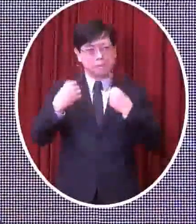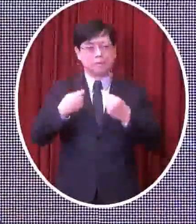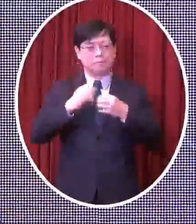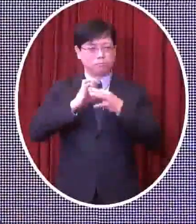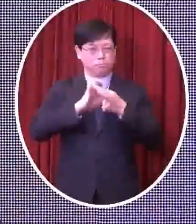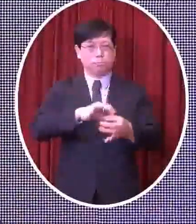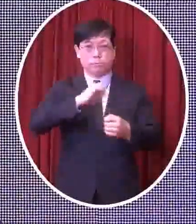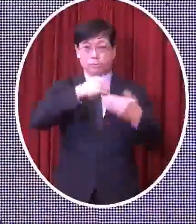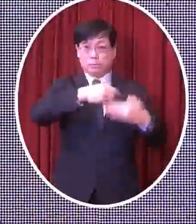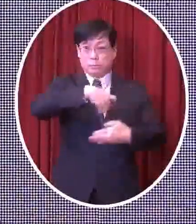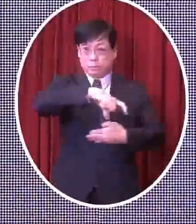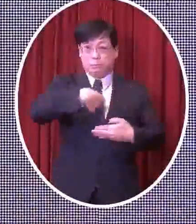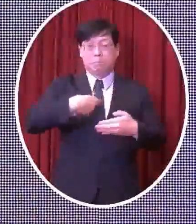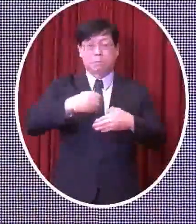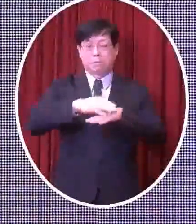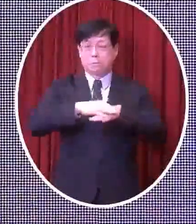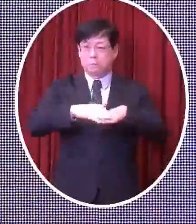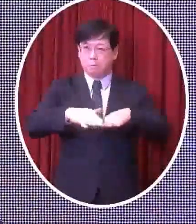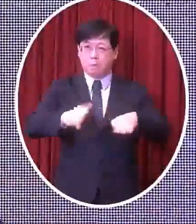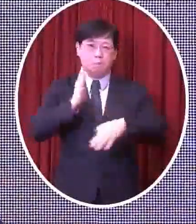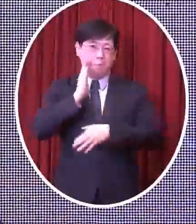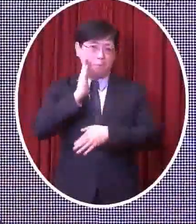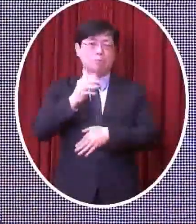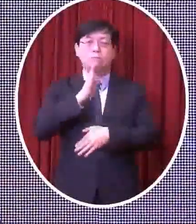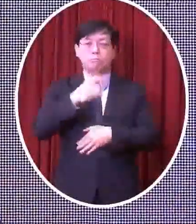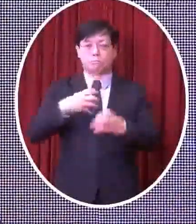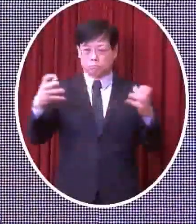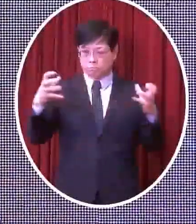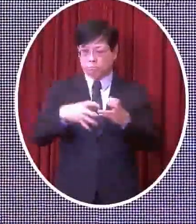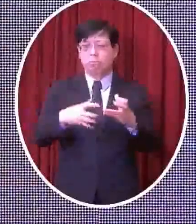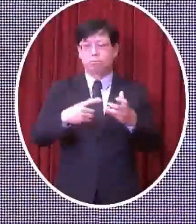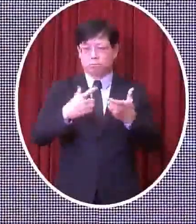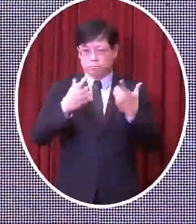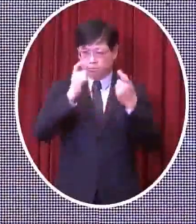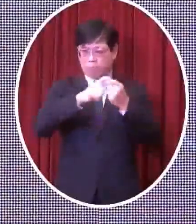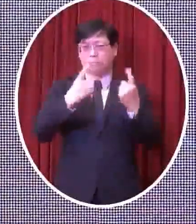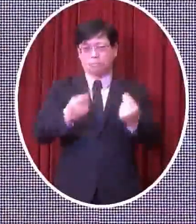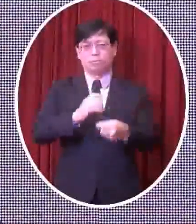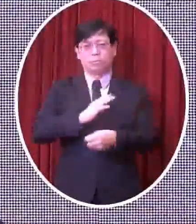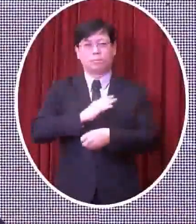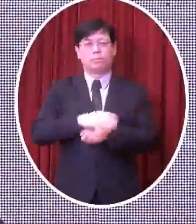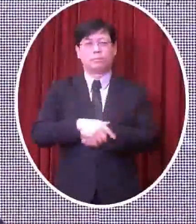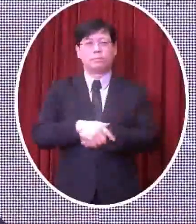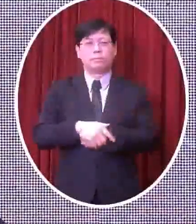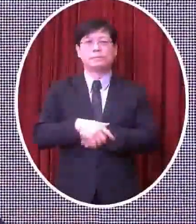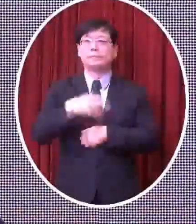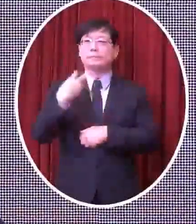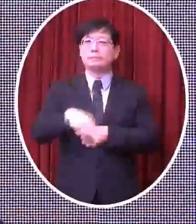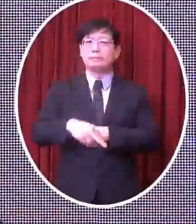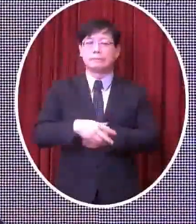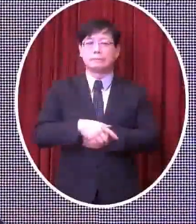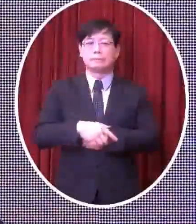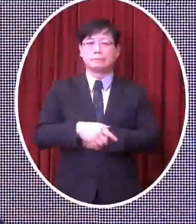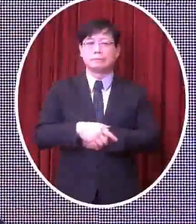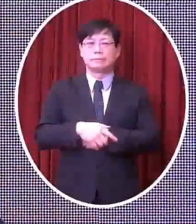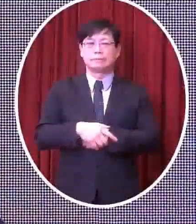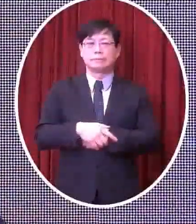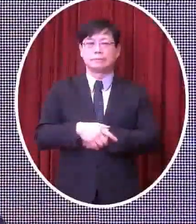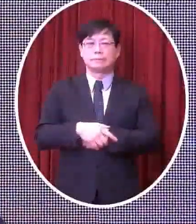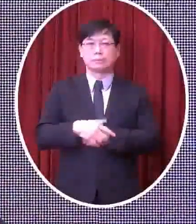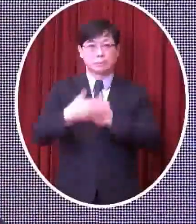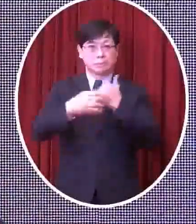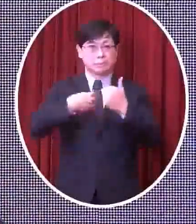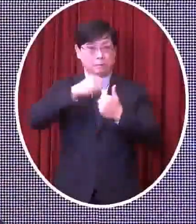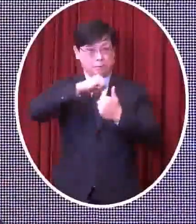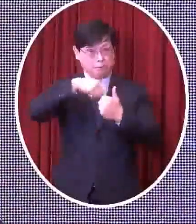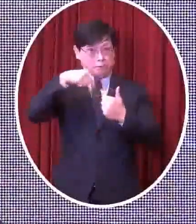持续的维持两岸的和平稳定哦，这是我们共同的目标嘛哈。那么同时呢，在保卫